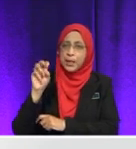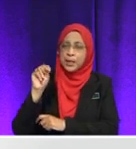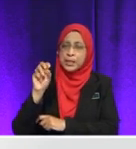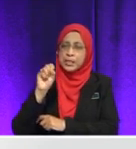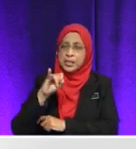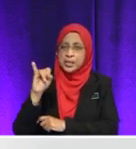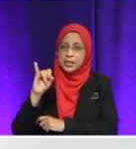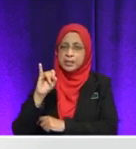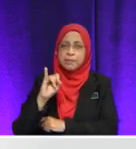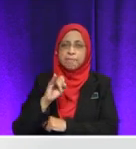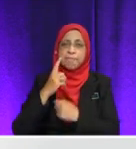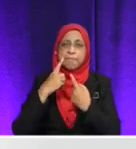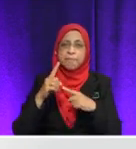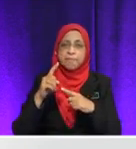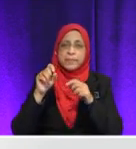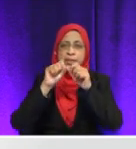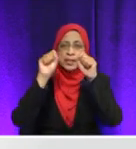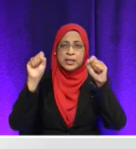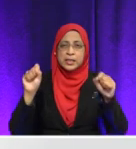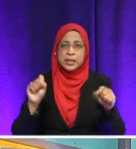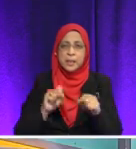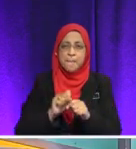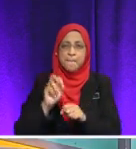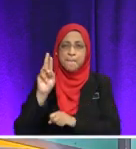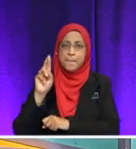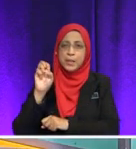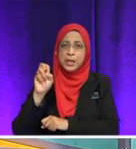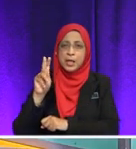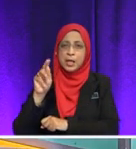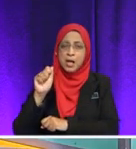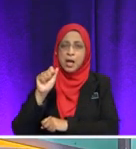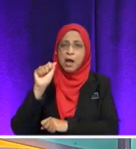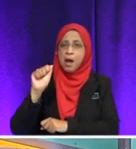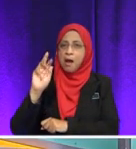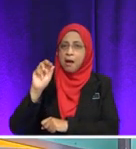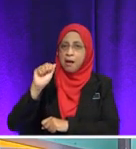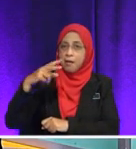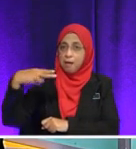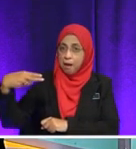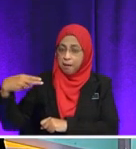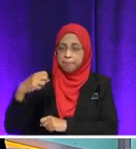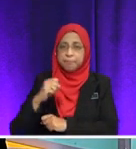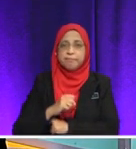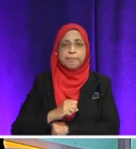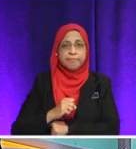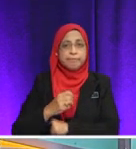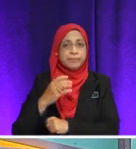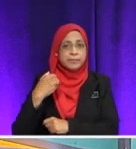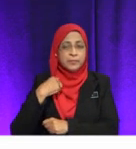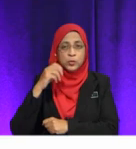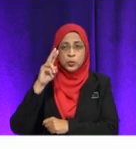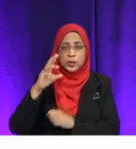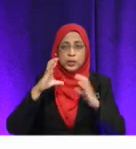adalah sistem Eka arah jawaban saya tadi kurang tepat sistem